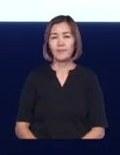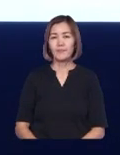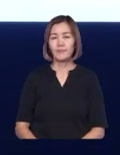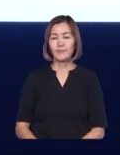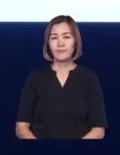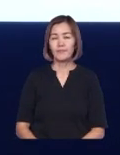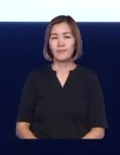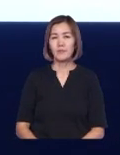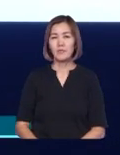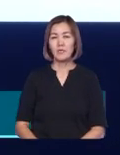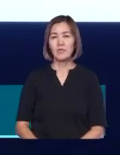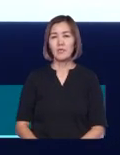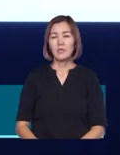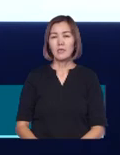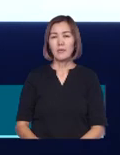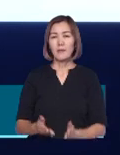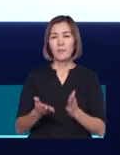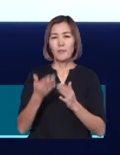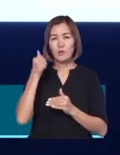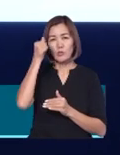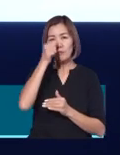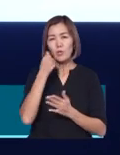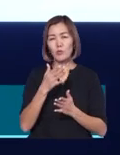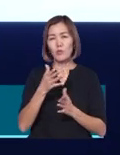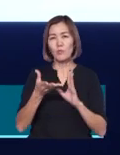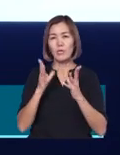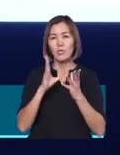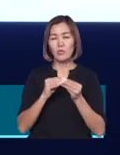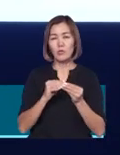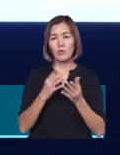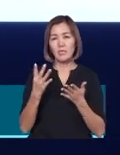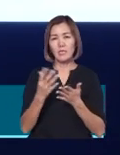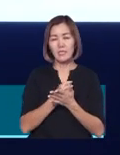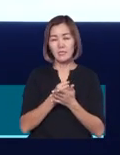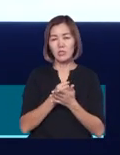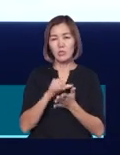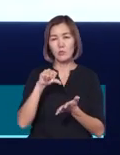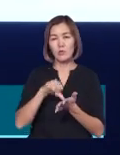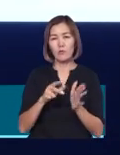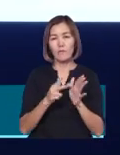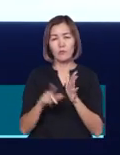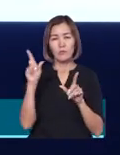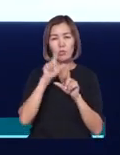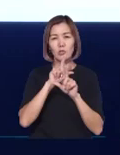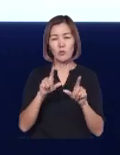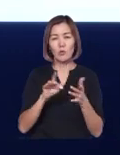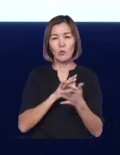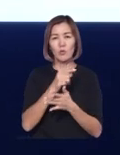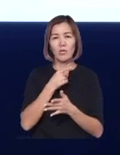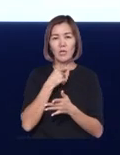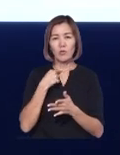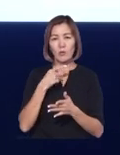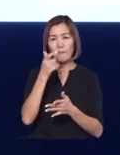обучения. В предыдущем учебном году в мониторинге образовательных достижений участвовало 80 школ. Город Талдыкурган